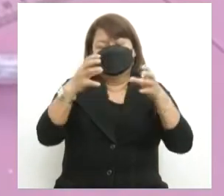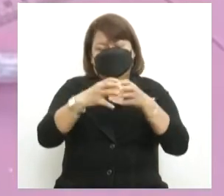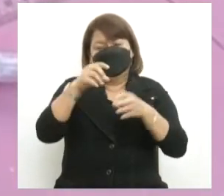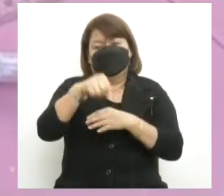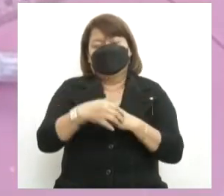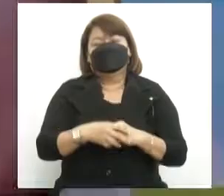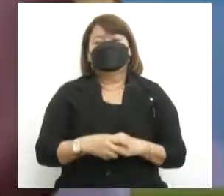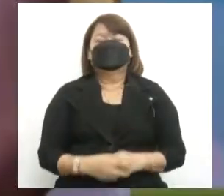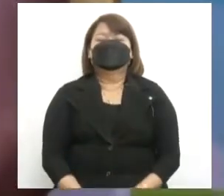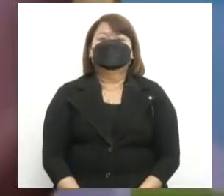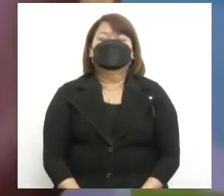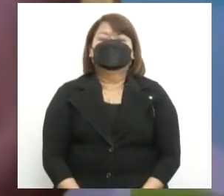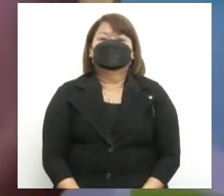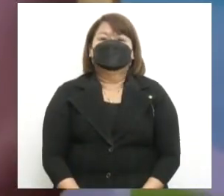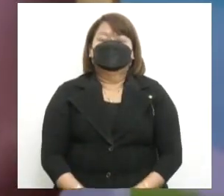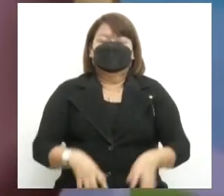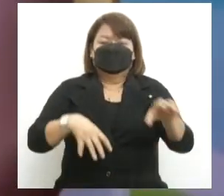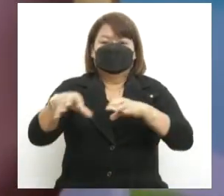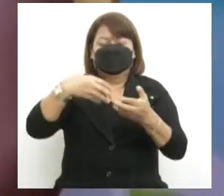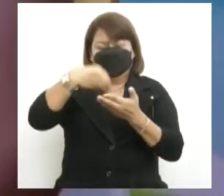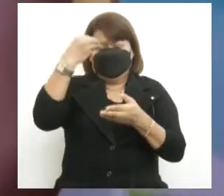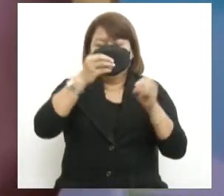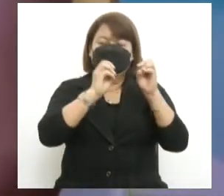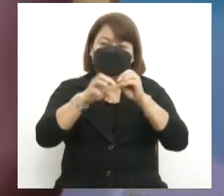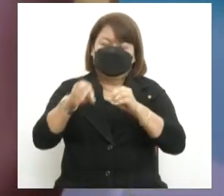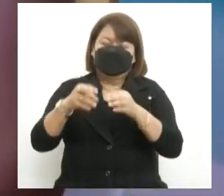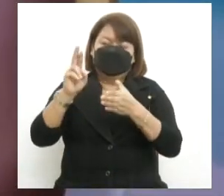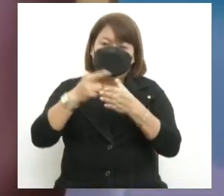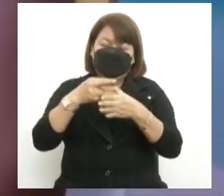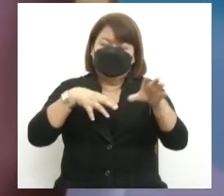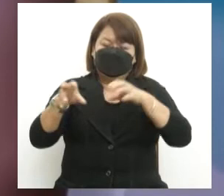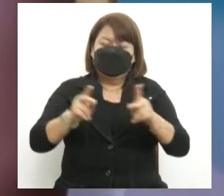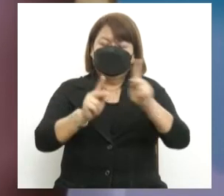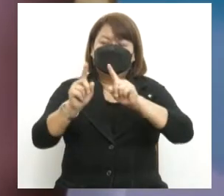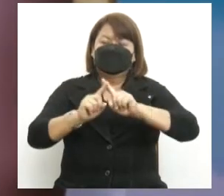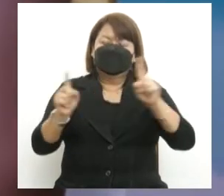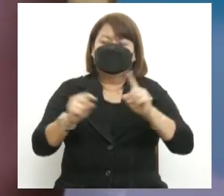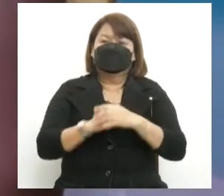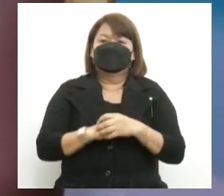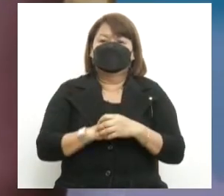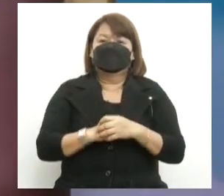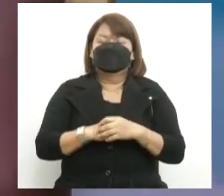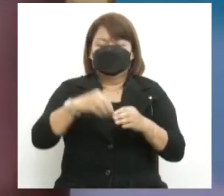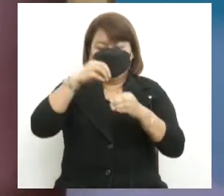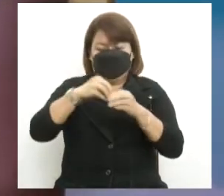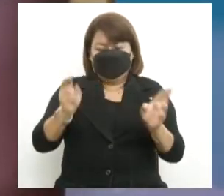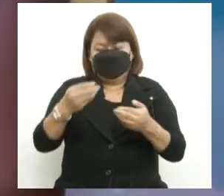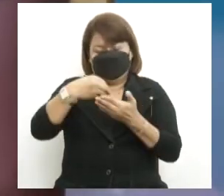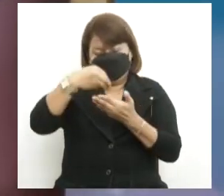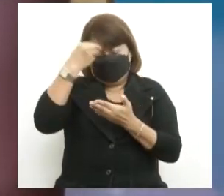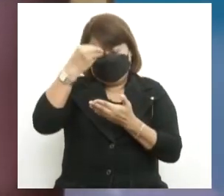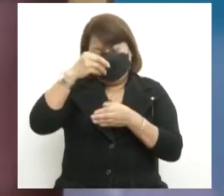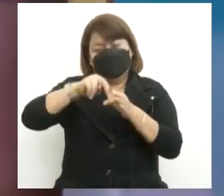ในกลุ่มนี้ค่ะการจัดการเรียนการสอนหรือการจัดกิจกรรมต่างๆนะคะทั้งในห้องเรียนและนอกห้อง